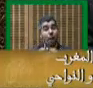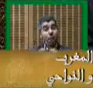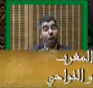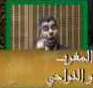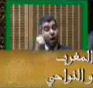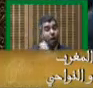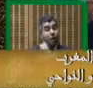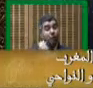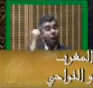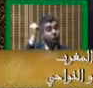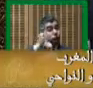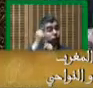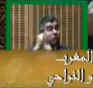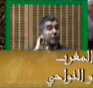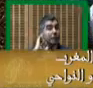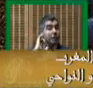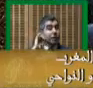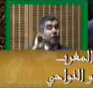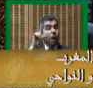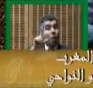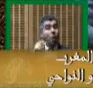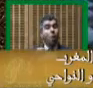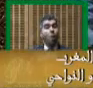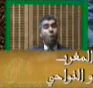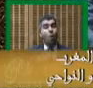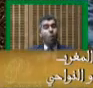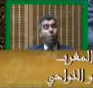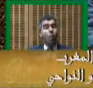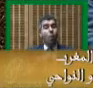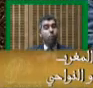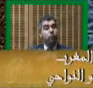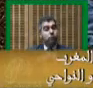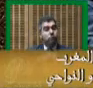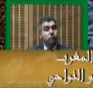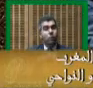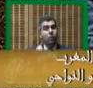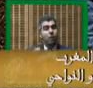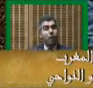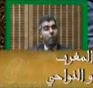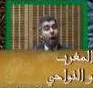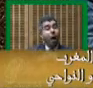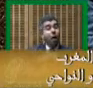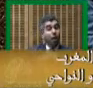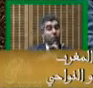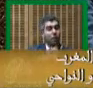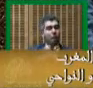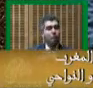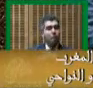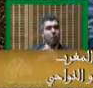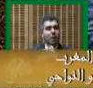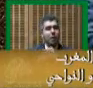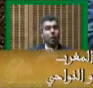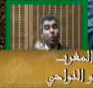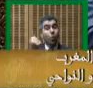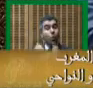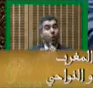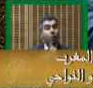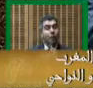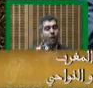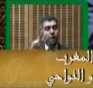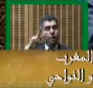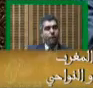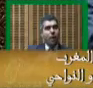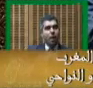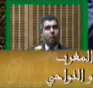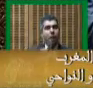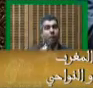الذي بدأتموه ألا ينحصر في تقديم هبة من أجل تشغيل السيارة أو استبدال السيارة، أن يكون